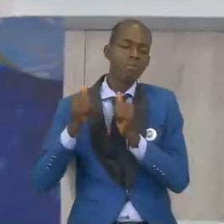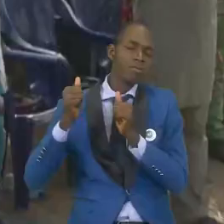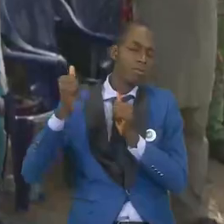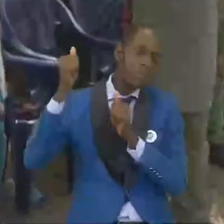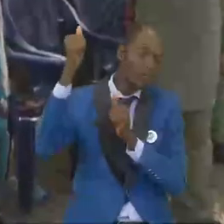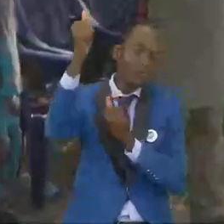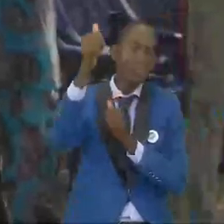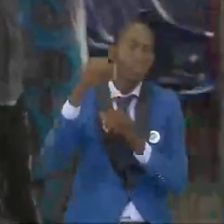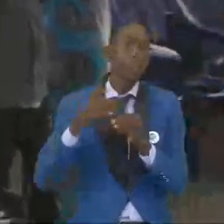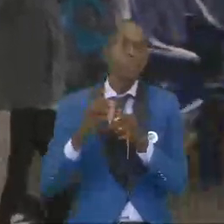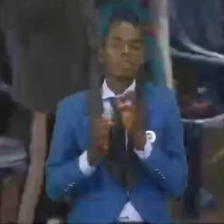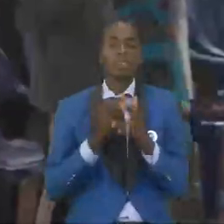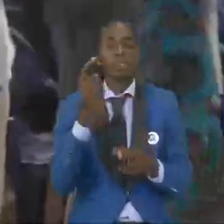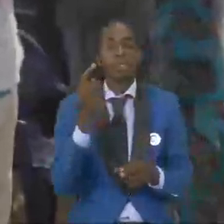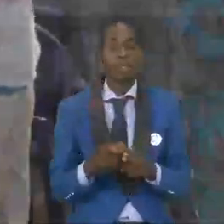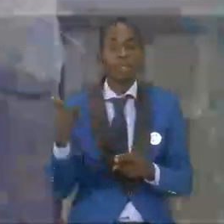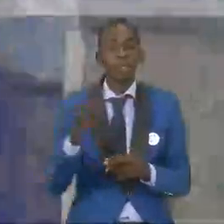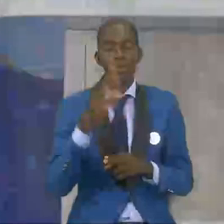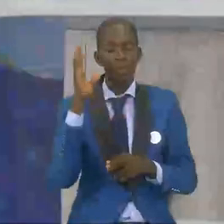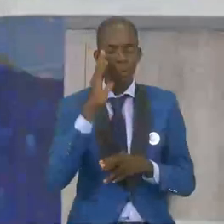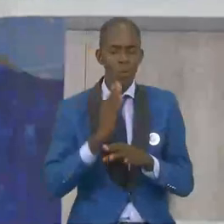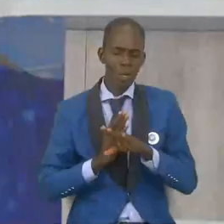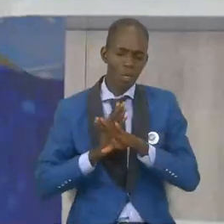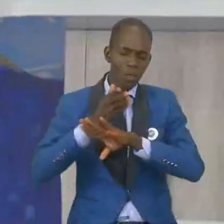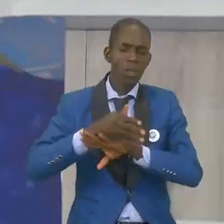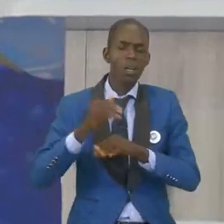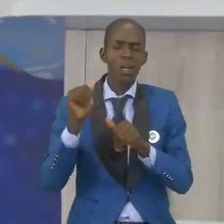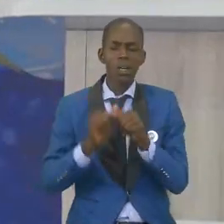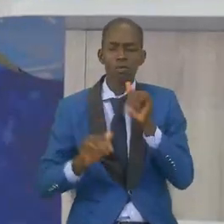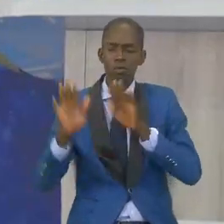plus grand, plus loin et plus loin.